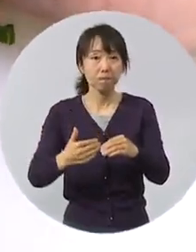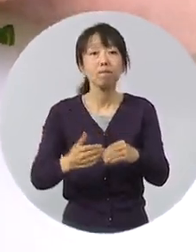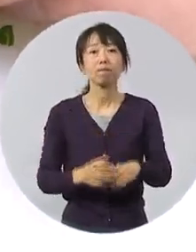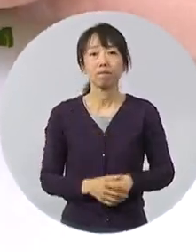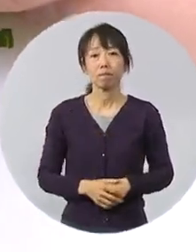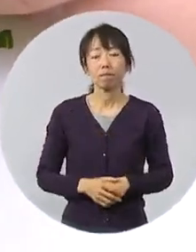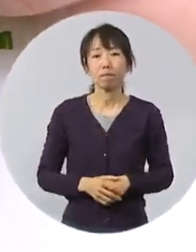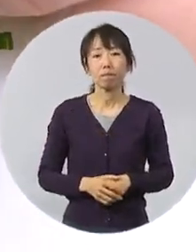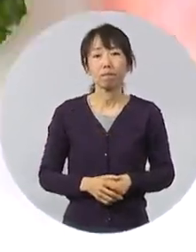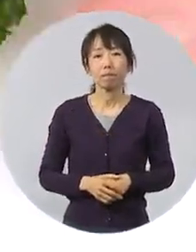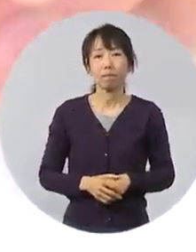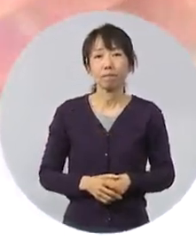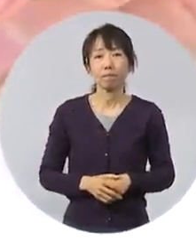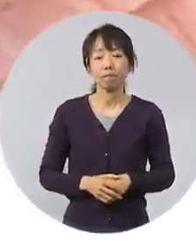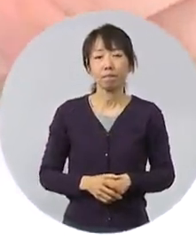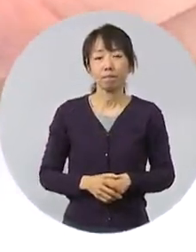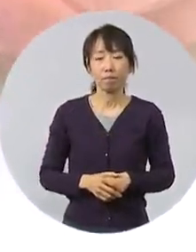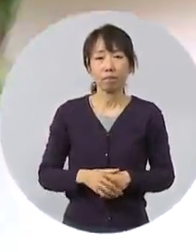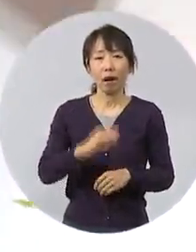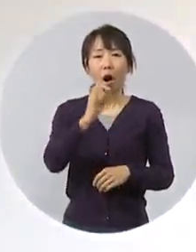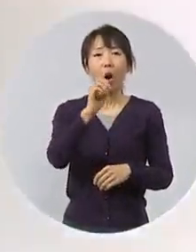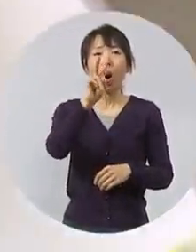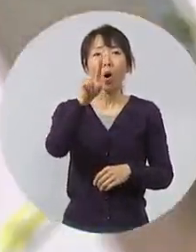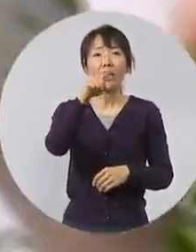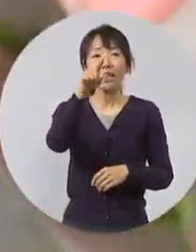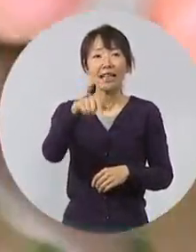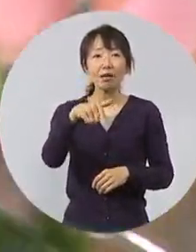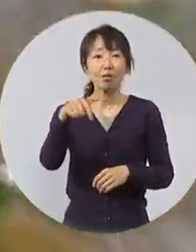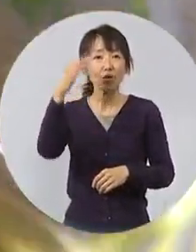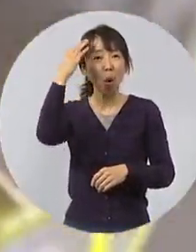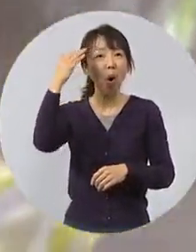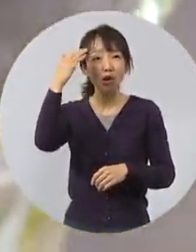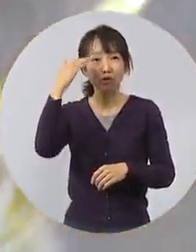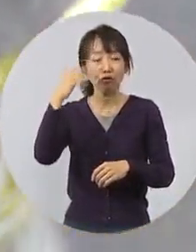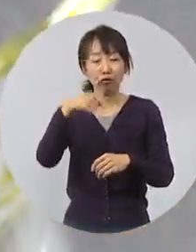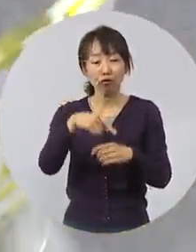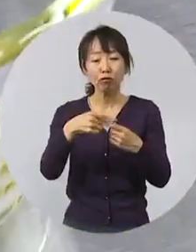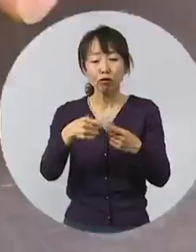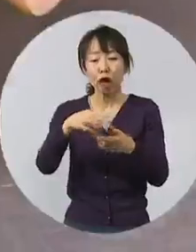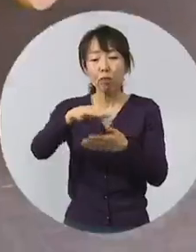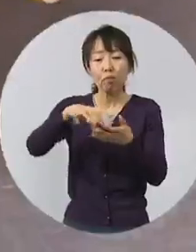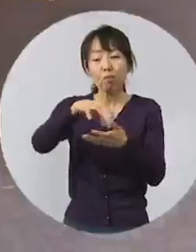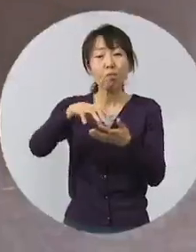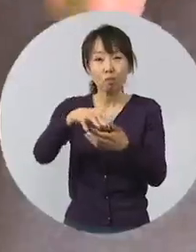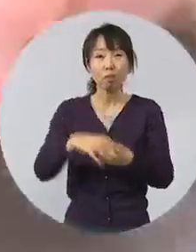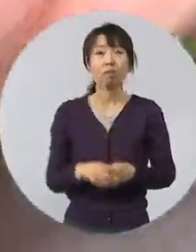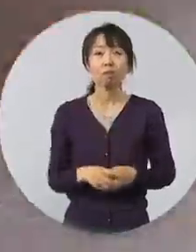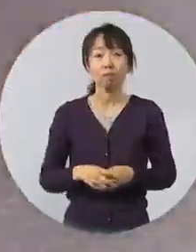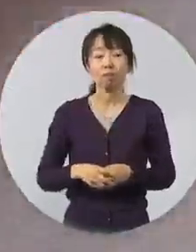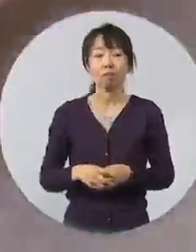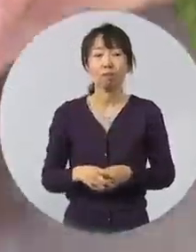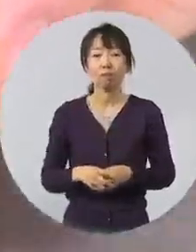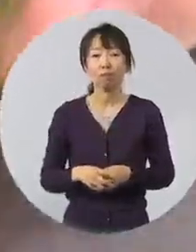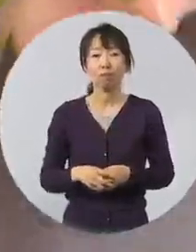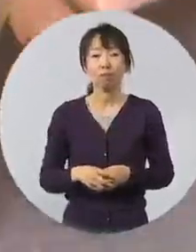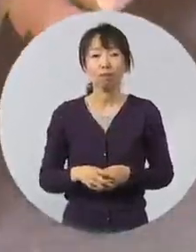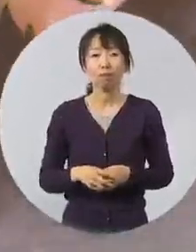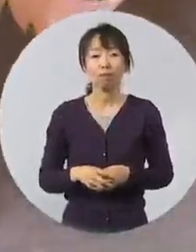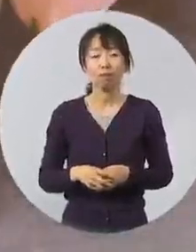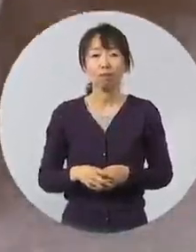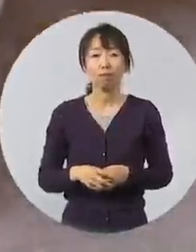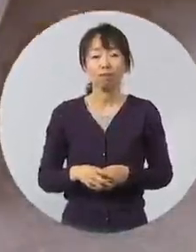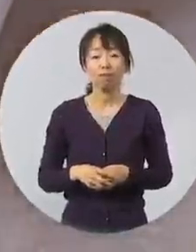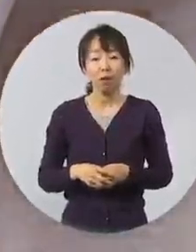ですね。 オリーブオイルに入れて混ぜ合わせてバジルソースを作ります。 は